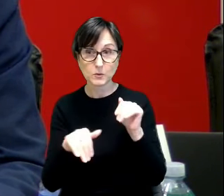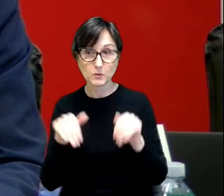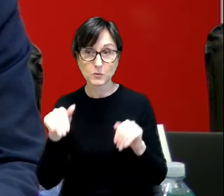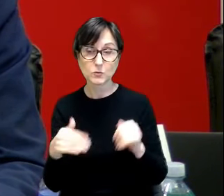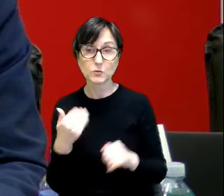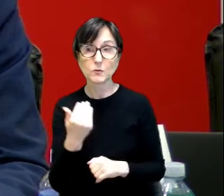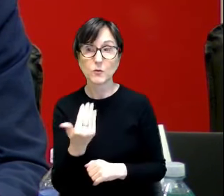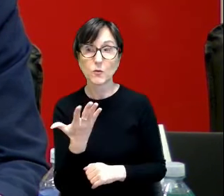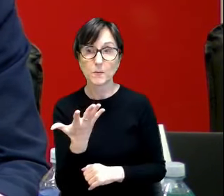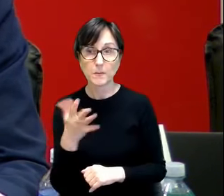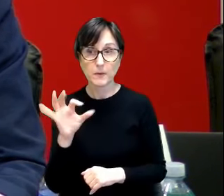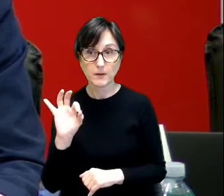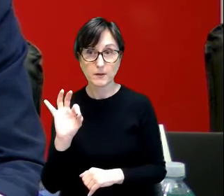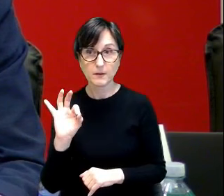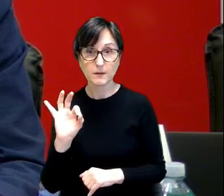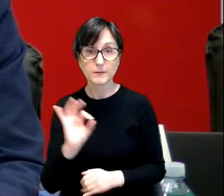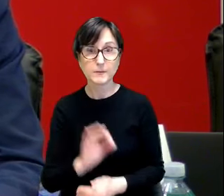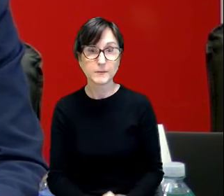klausimu